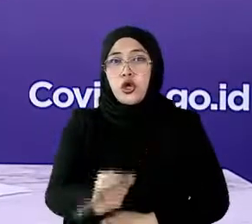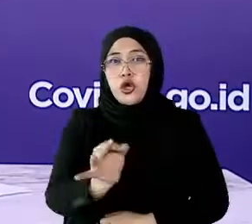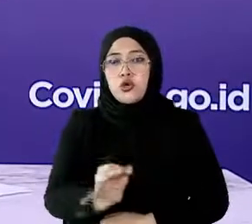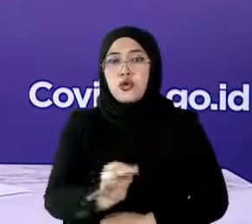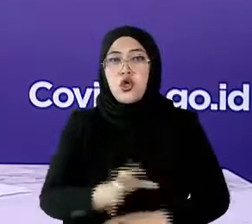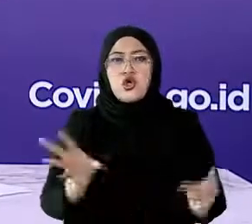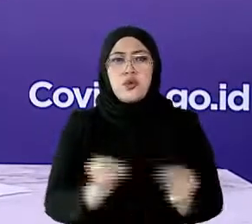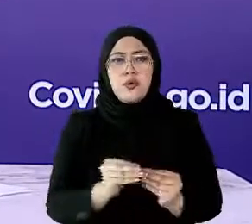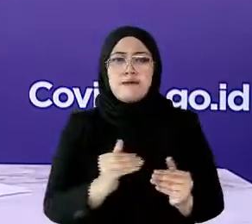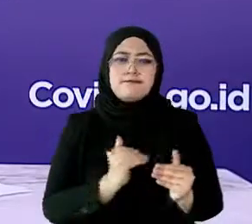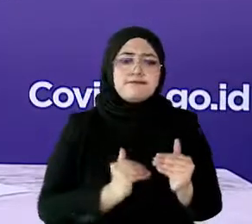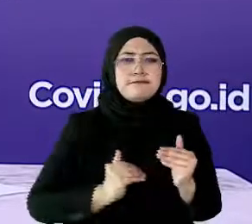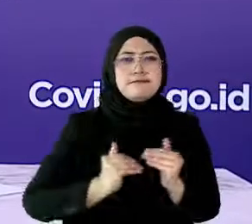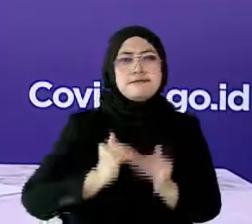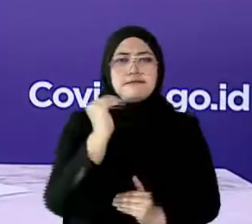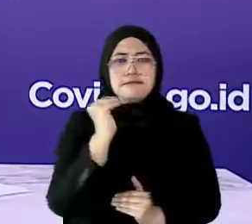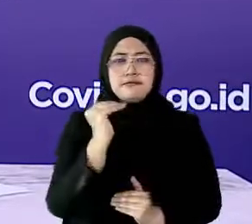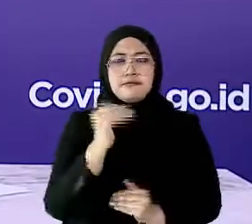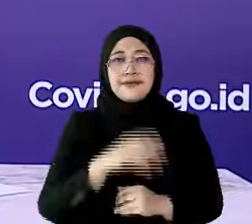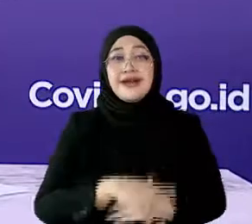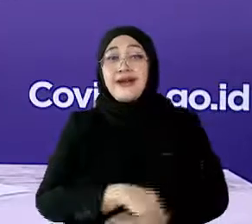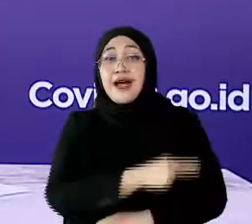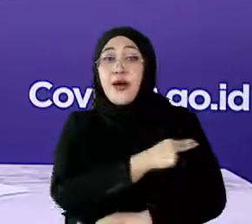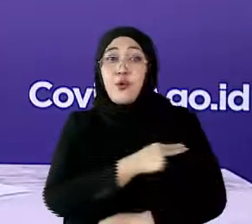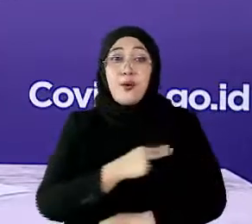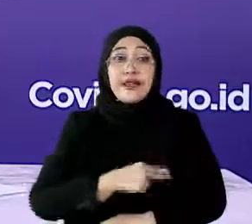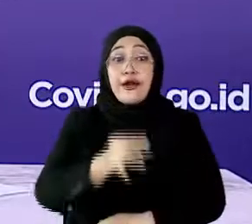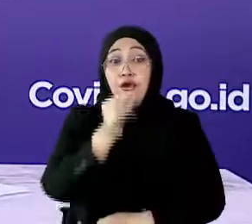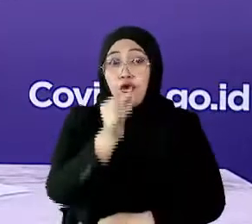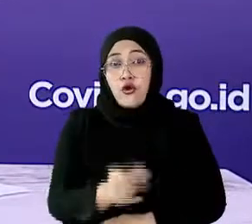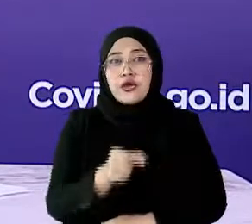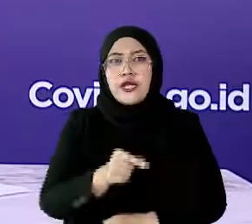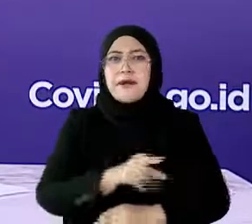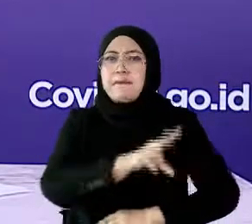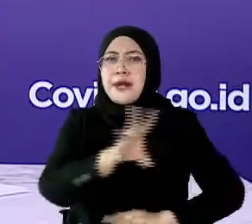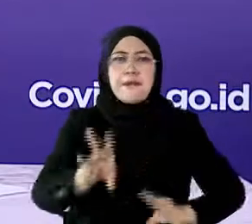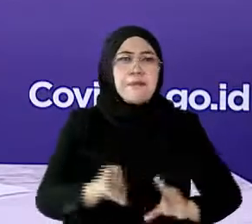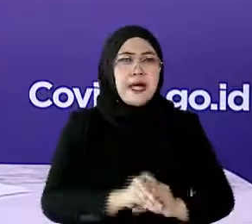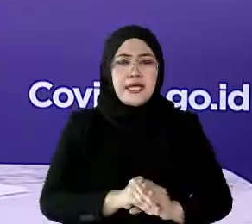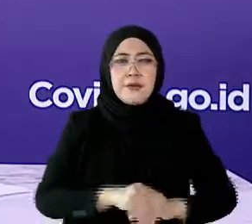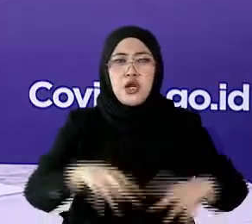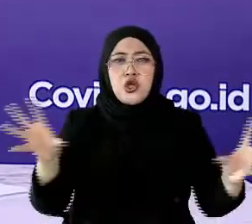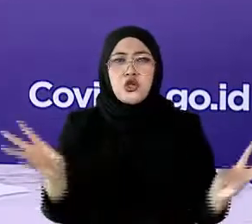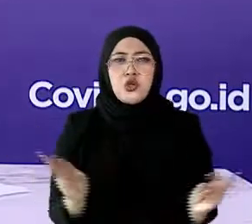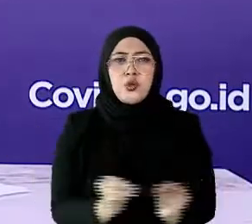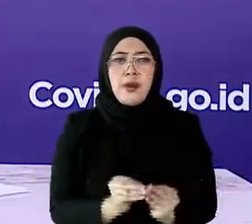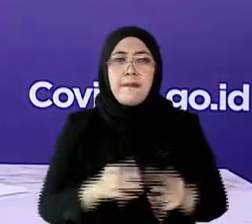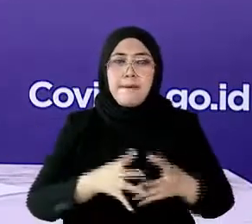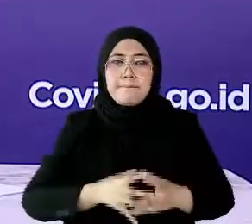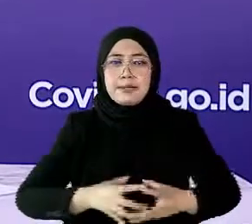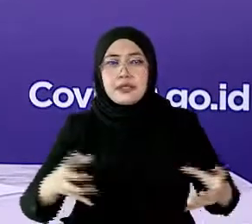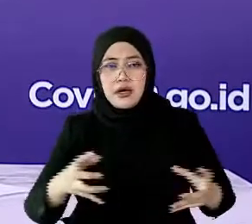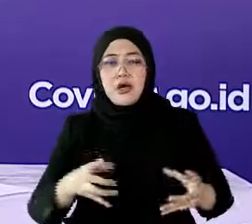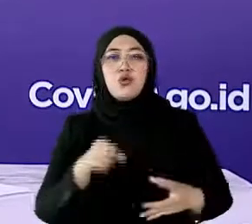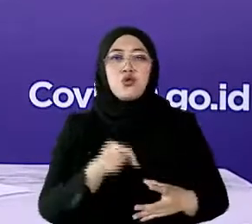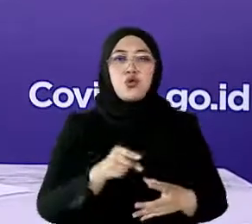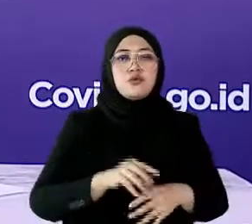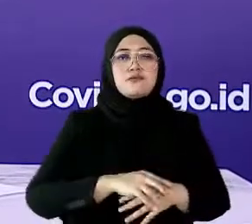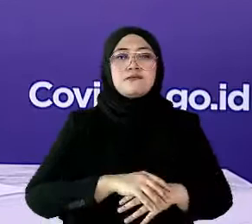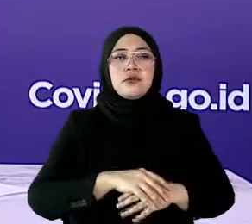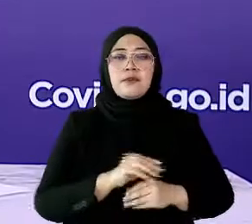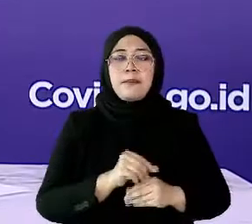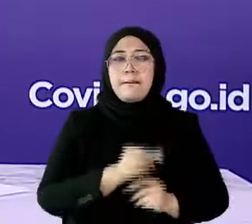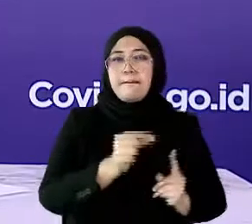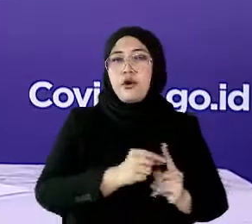signifikan kabupaten kota inilah yang berkontribusi besar dalam naiknya kasus di masing-masing